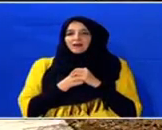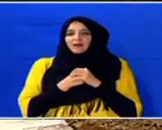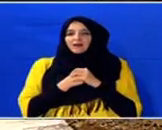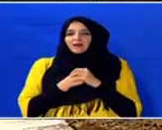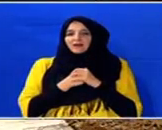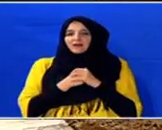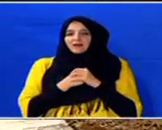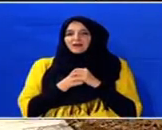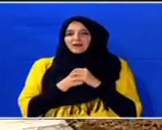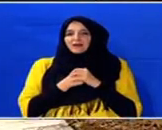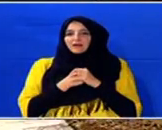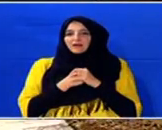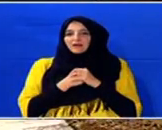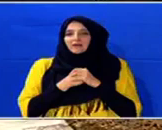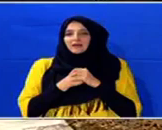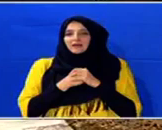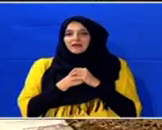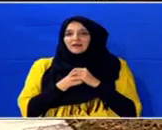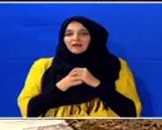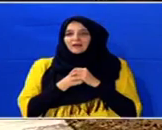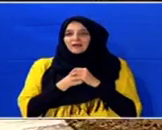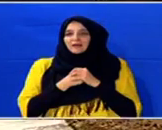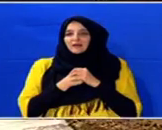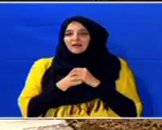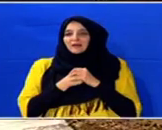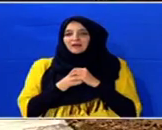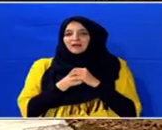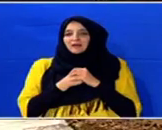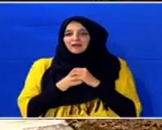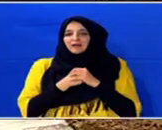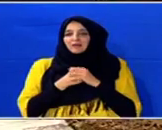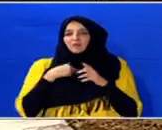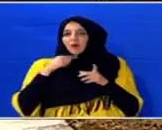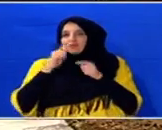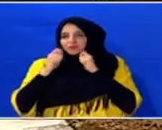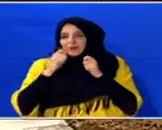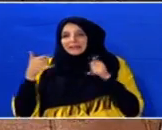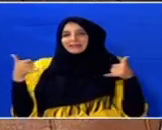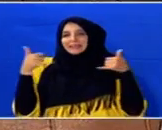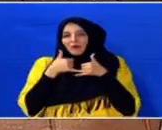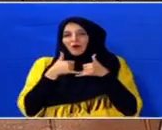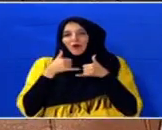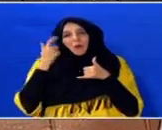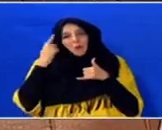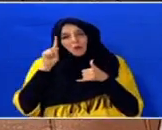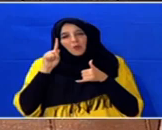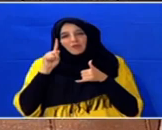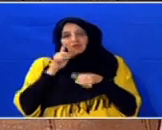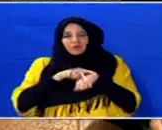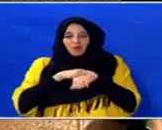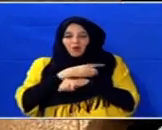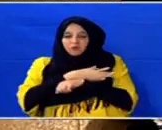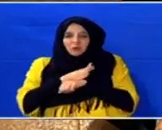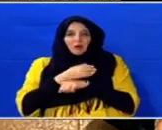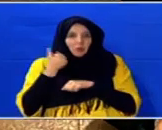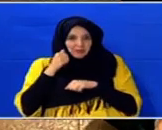فيك. مهمة كبيرة، حاب نهضر معك في التليفون لكن باش ما نحكمش وقتكم. ما كاش